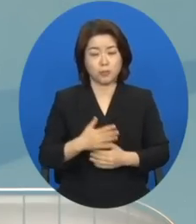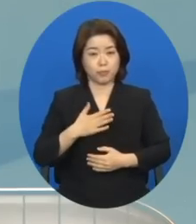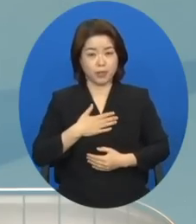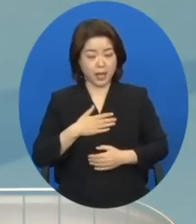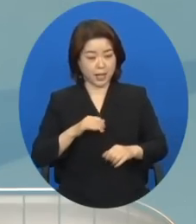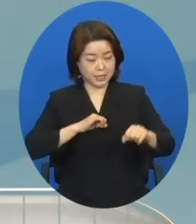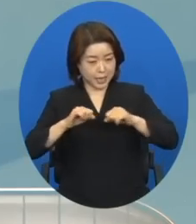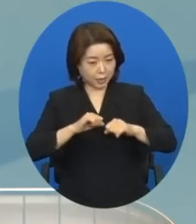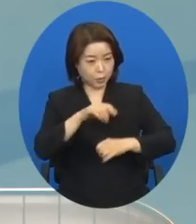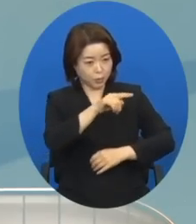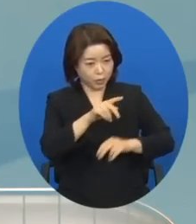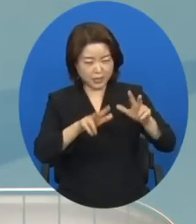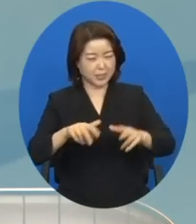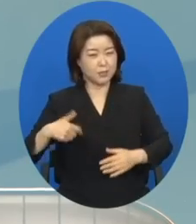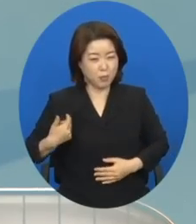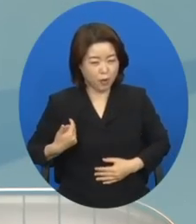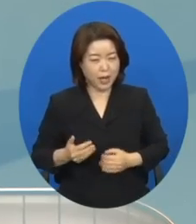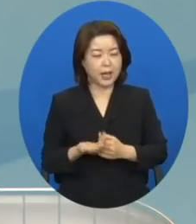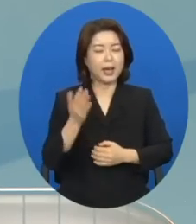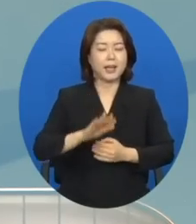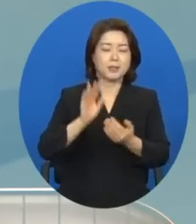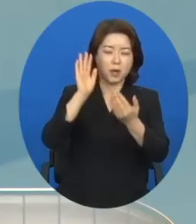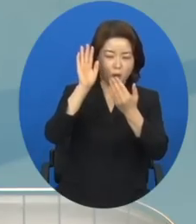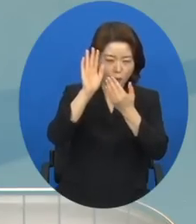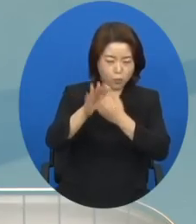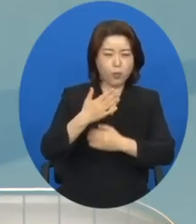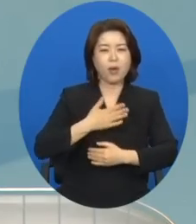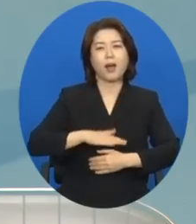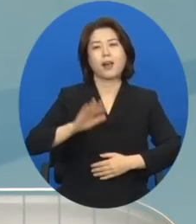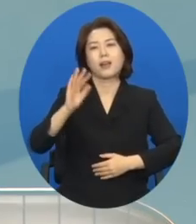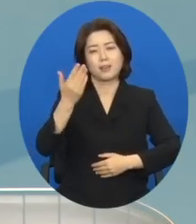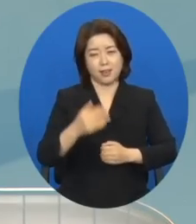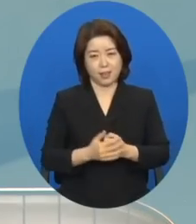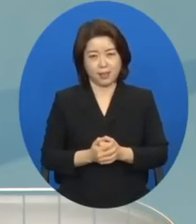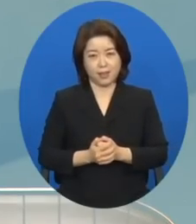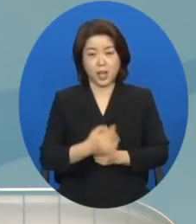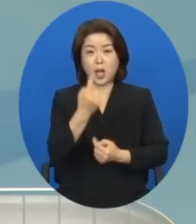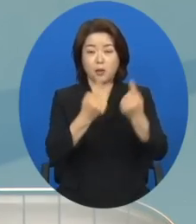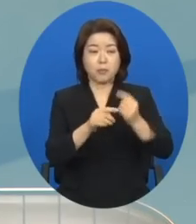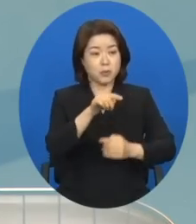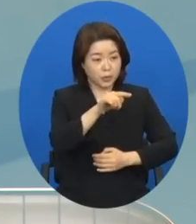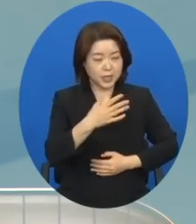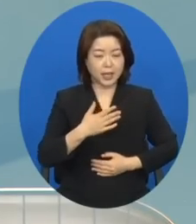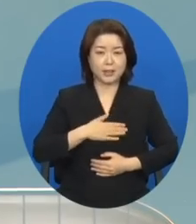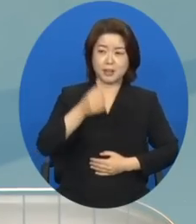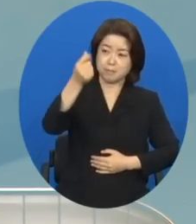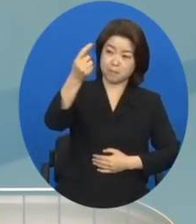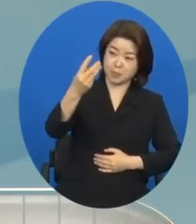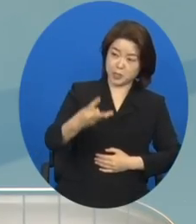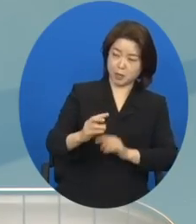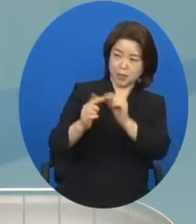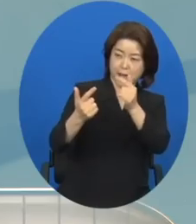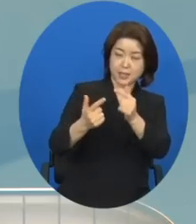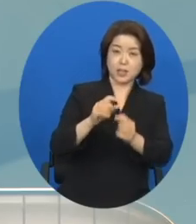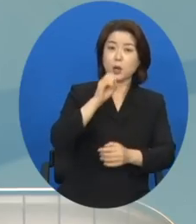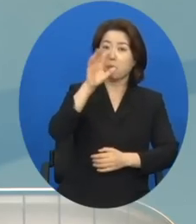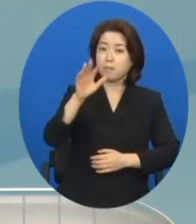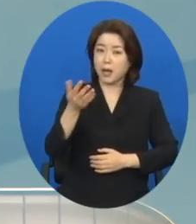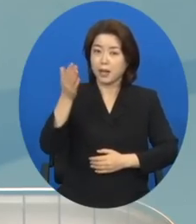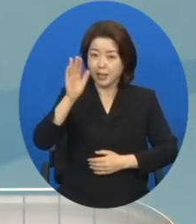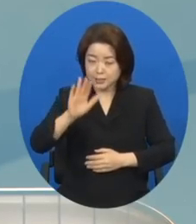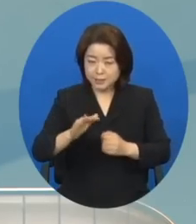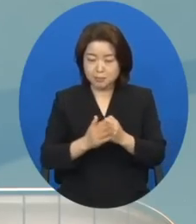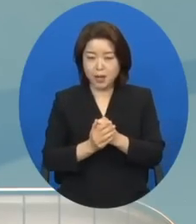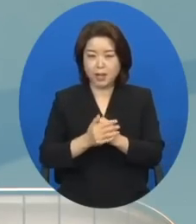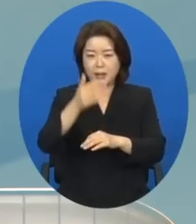알지는 못하지만 나중에는 알게 될 것이다. 비록 너가 나를 세 번이나 부인할 것이면 내가 끝까지 너를 사랑했다는 것을